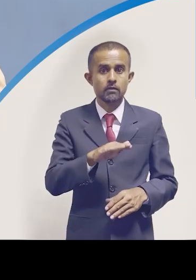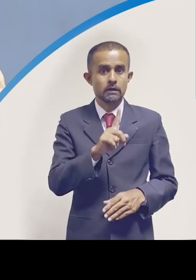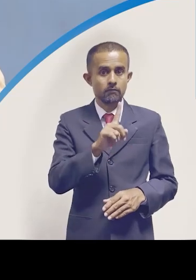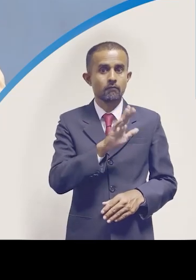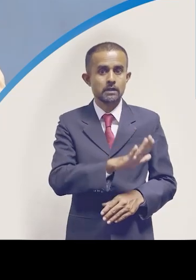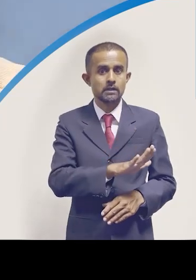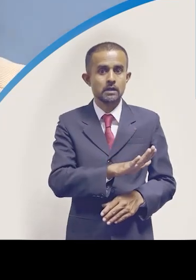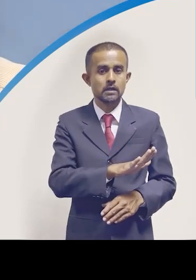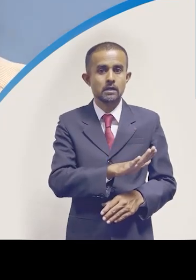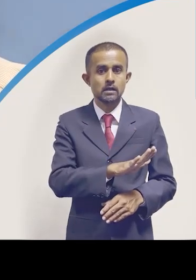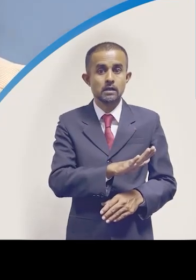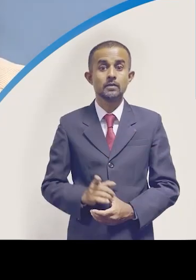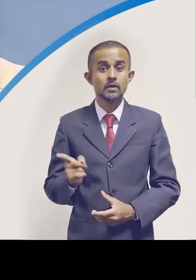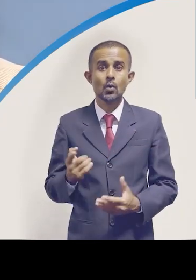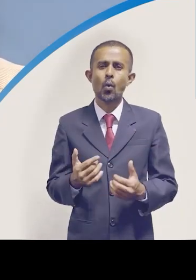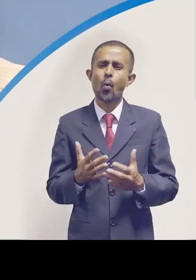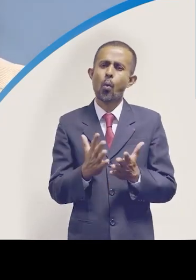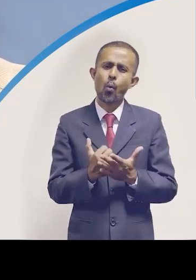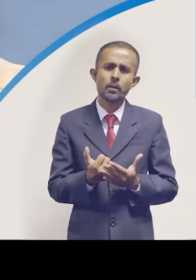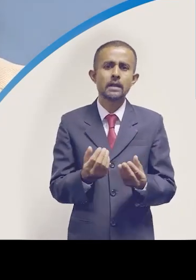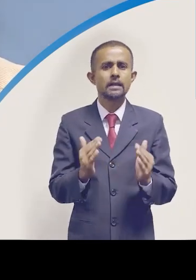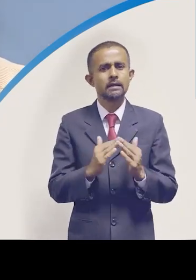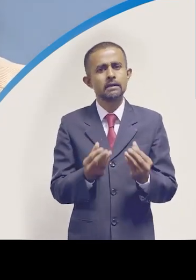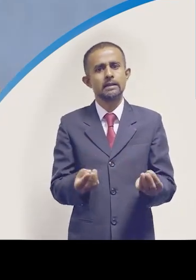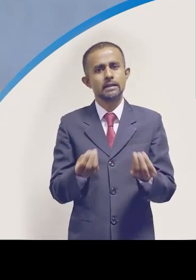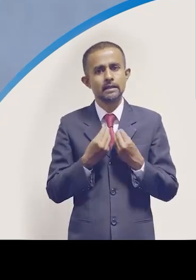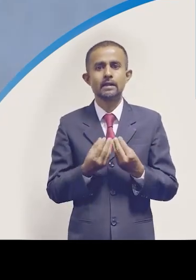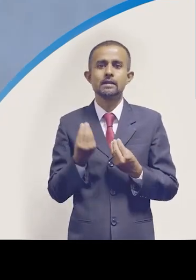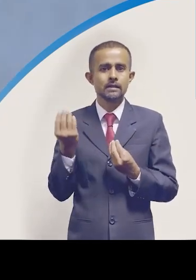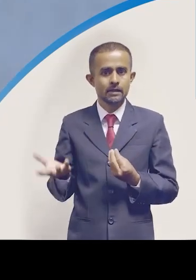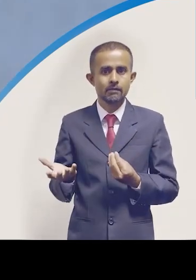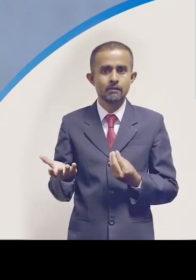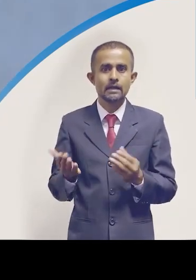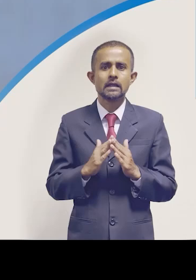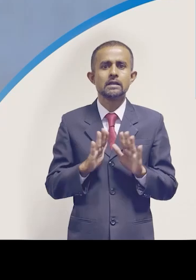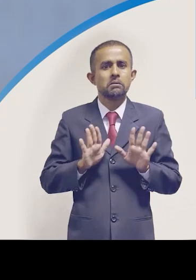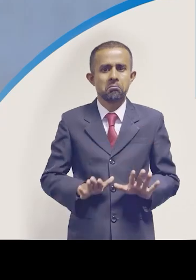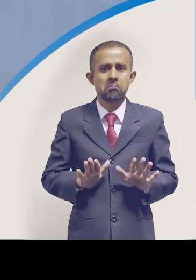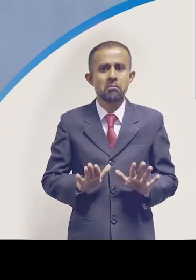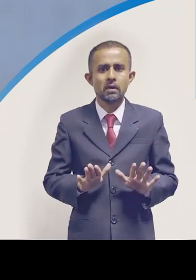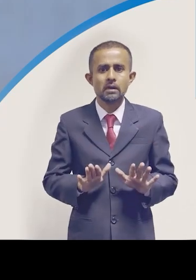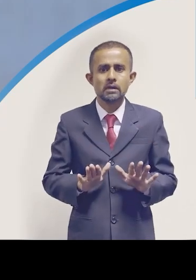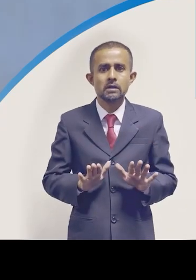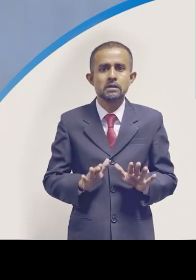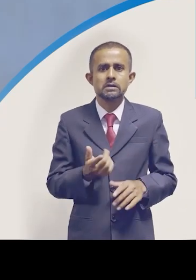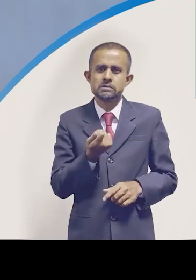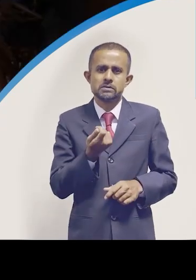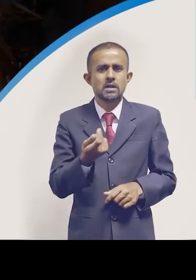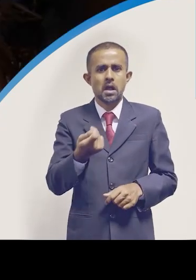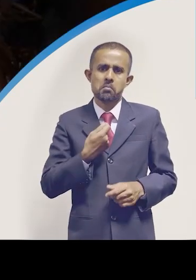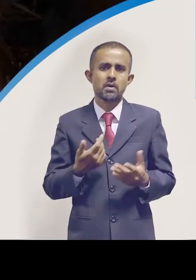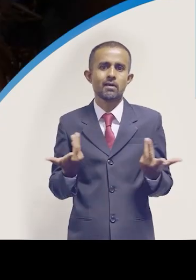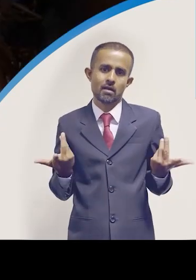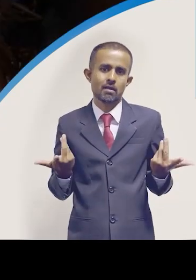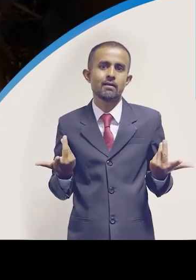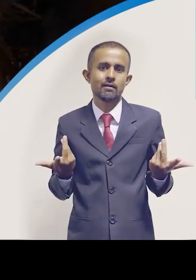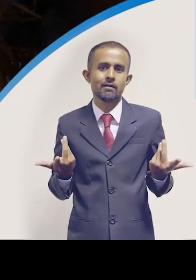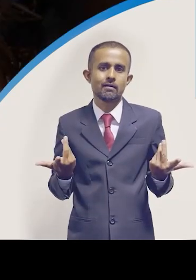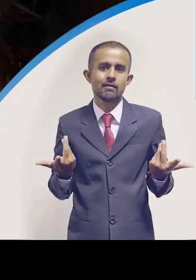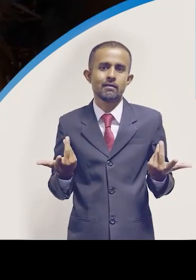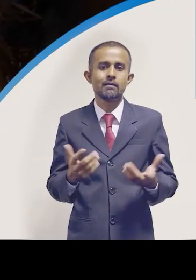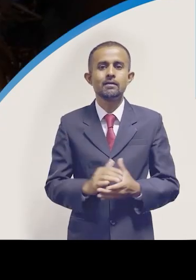මල්ලි විතරයි ඉන්නේ. ඉතින් එයාට ඕන දෙයක් ගෙනලා දෙනවා ගෙදරට. ගෙදර හිටියයි කියලා කිසිම දෙයක් හත පහකට හම් වෙන්නේ